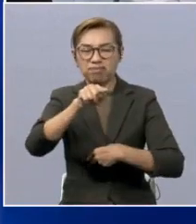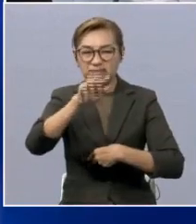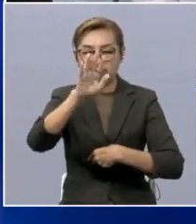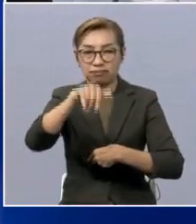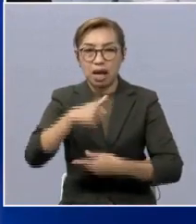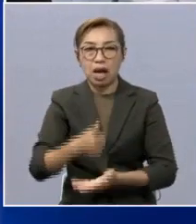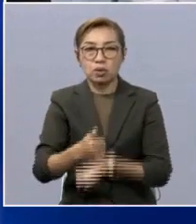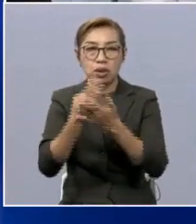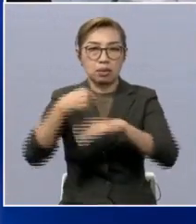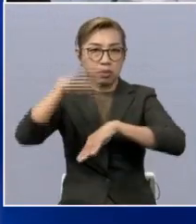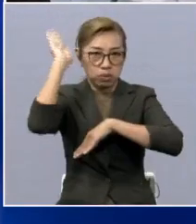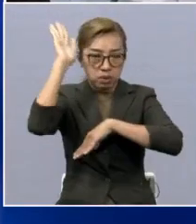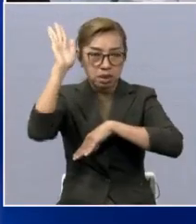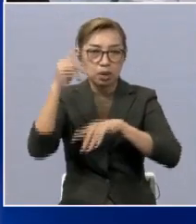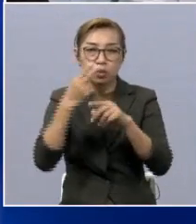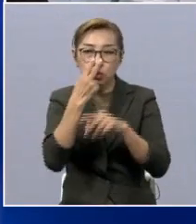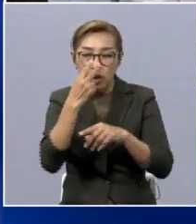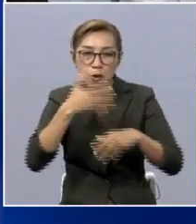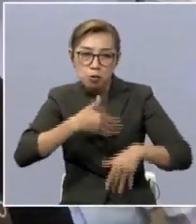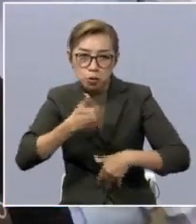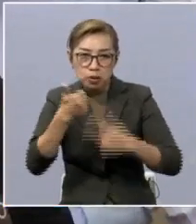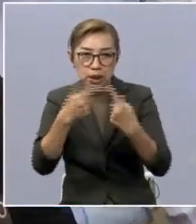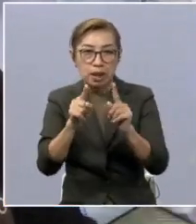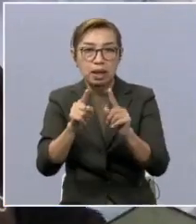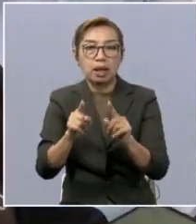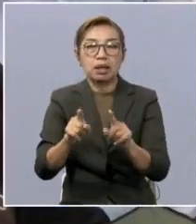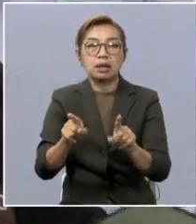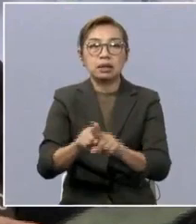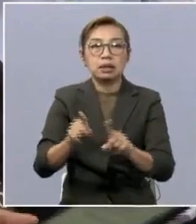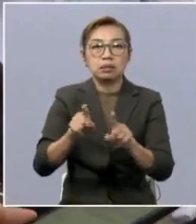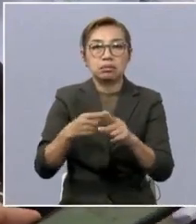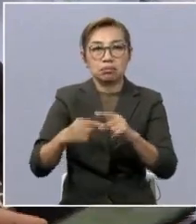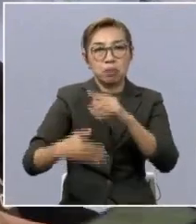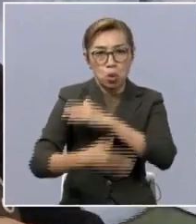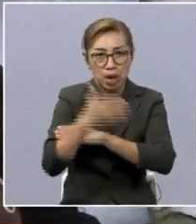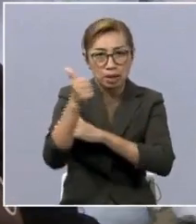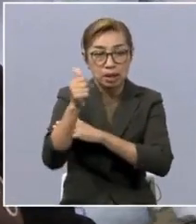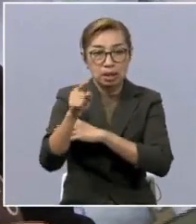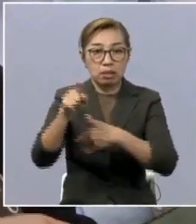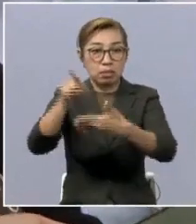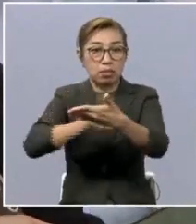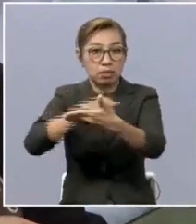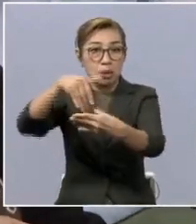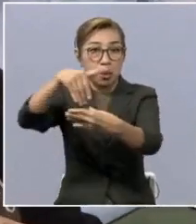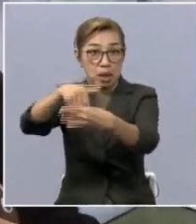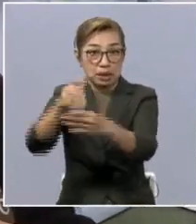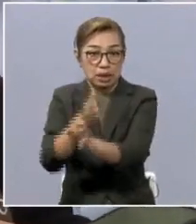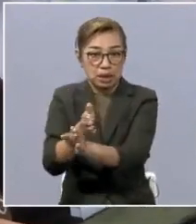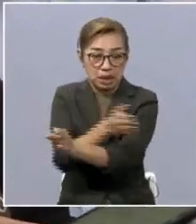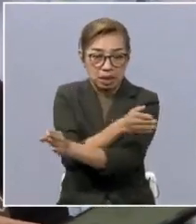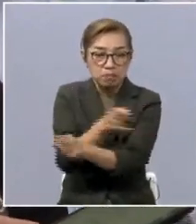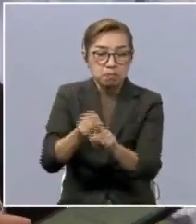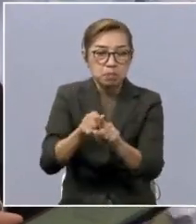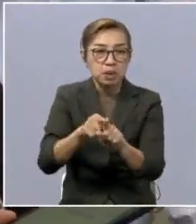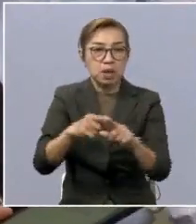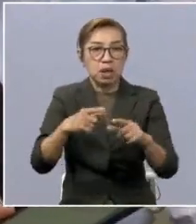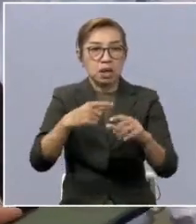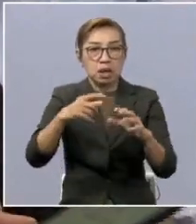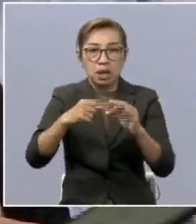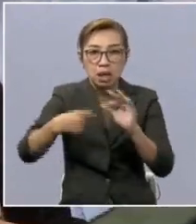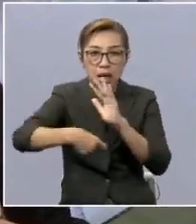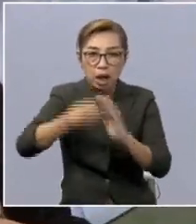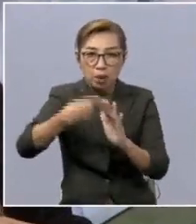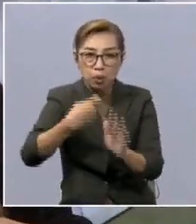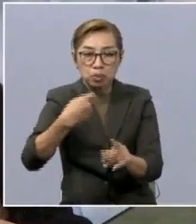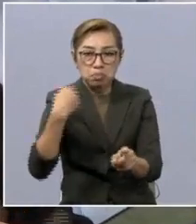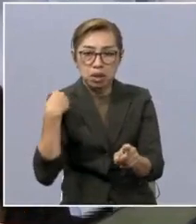ากกว่าแต่ความสำคัญมันอยู่ที่ว่ามันจะเป็นโอกาสดีที่ได้ชี้แจงก่อนการเลือกตั้งหรือไม่นะครับอันนี้ก็คือในมุมของรวมไทยสร้างชา